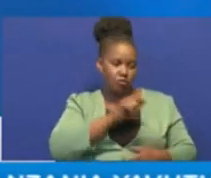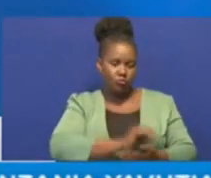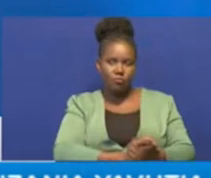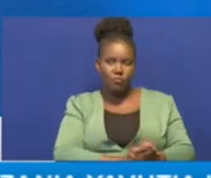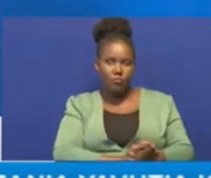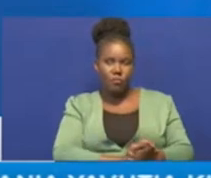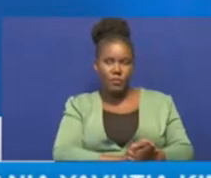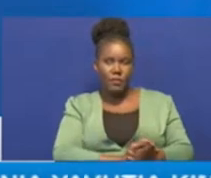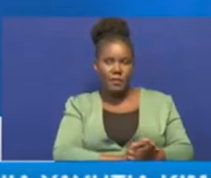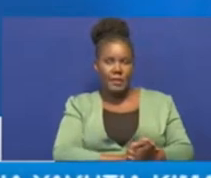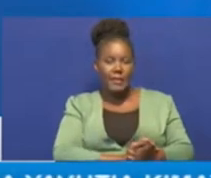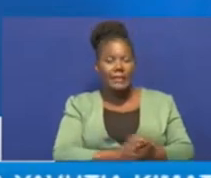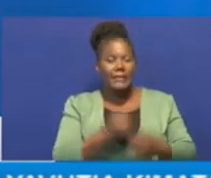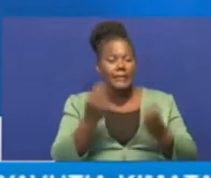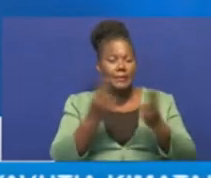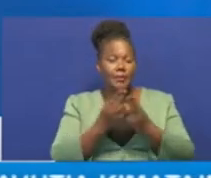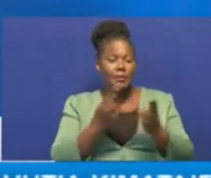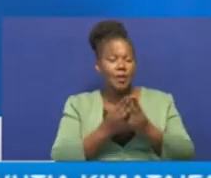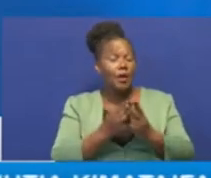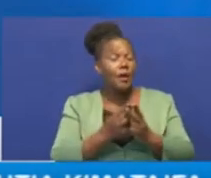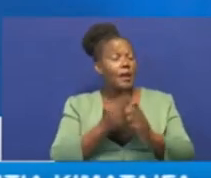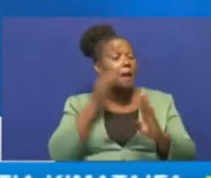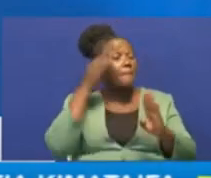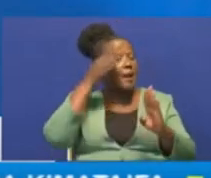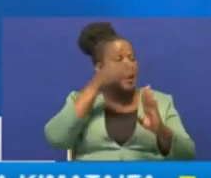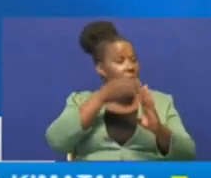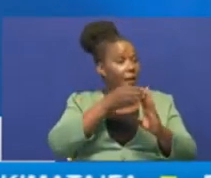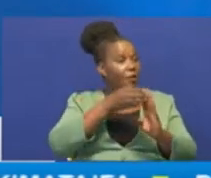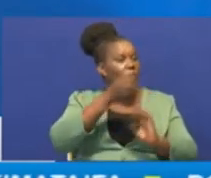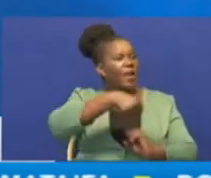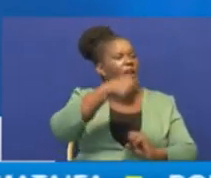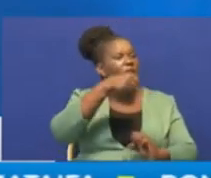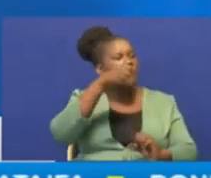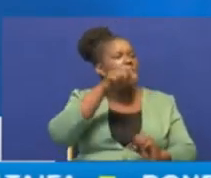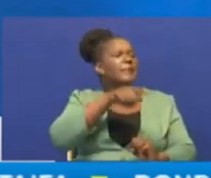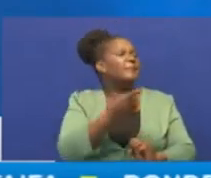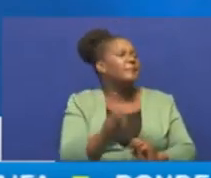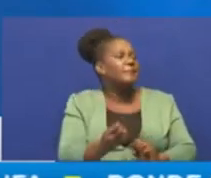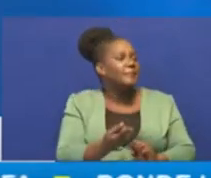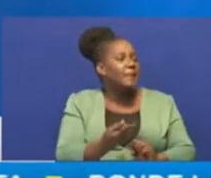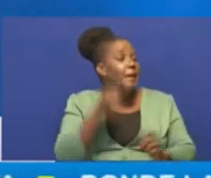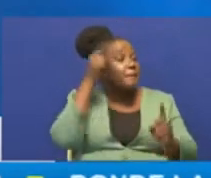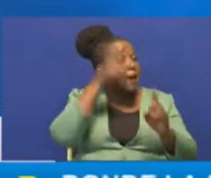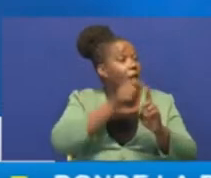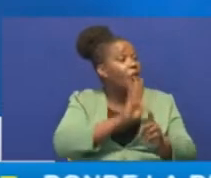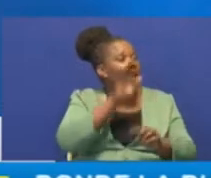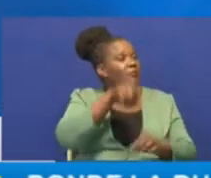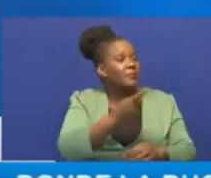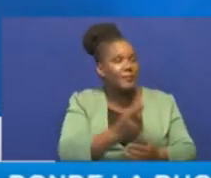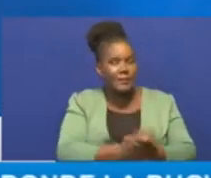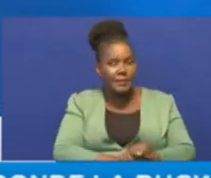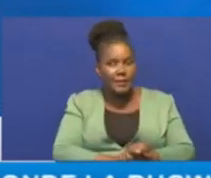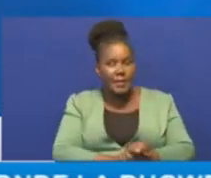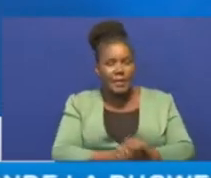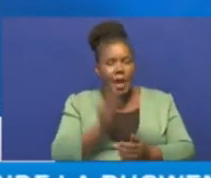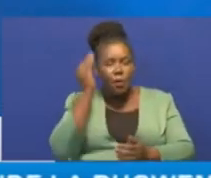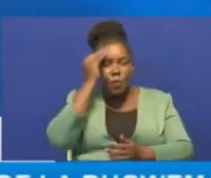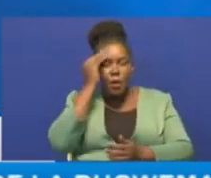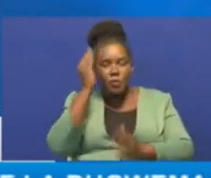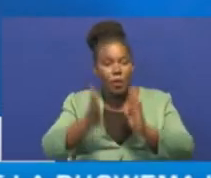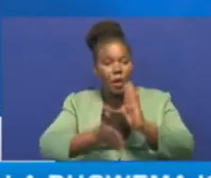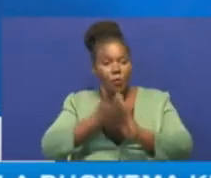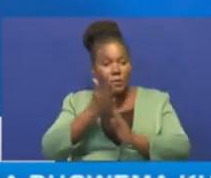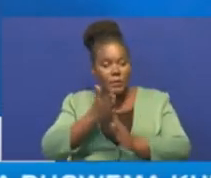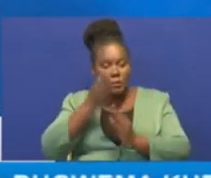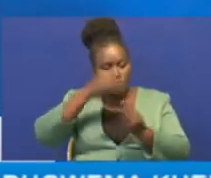kama tulivyosema, nia yako na lengo la kuwa kwenye vikoba ni nini? Na tukirudi nyuma kabisa kwenye ile wazo la kuanzishwa vikoba, ilikuwa tu sio